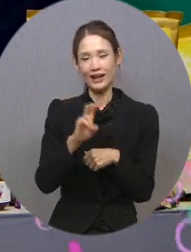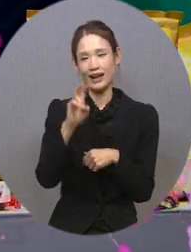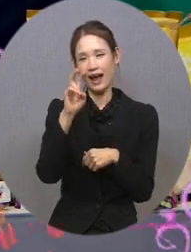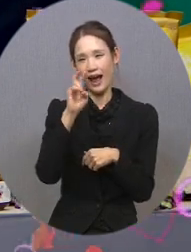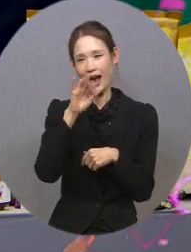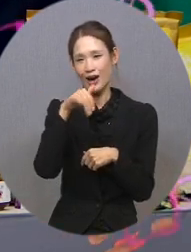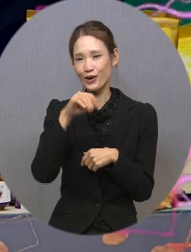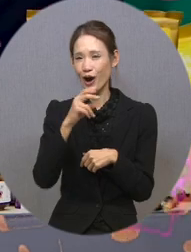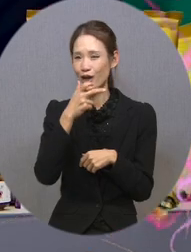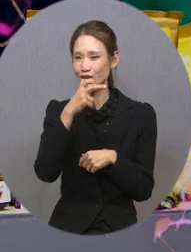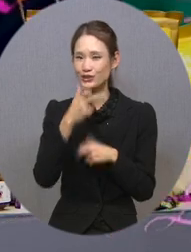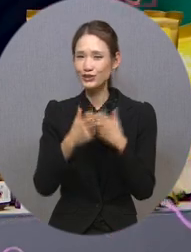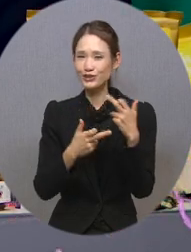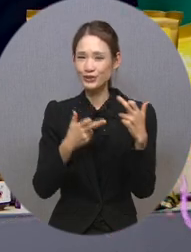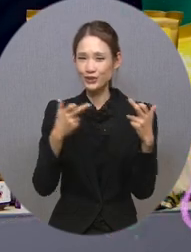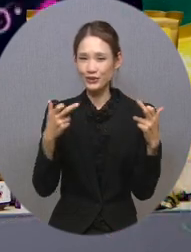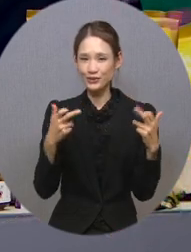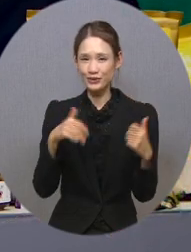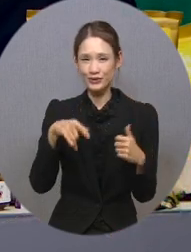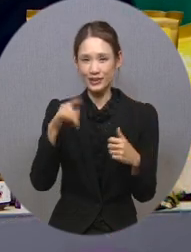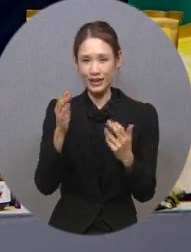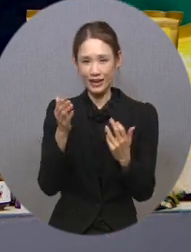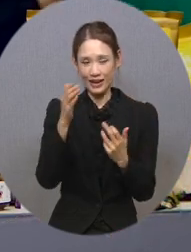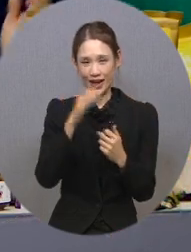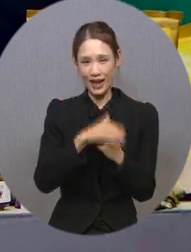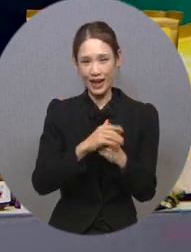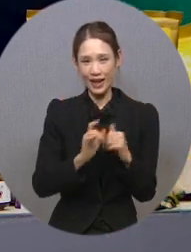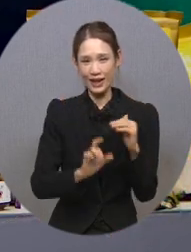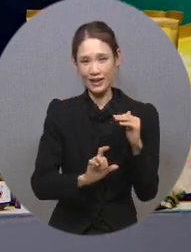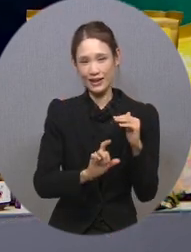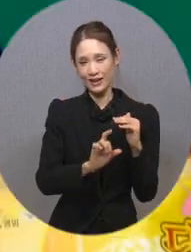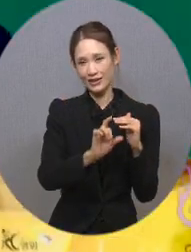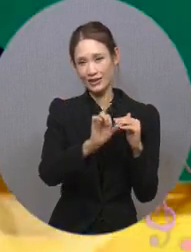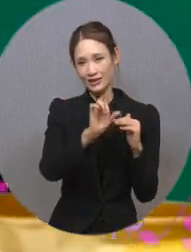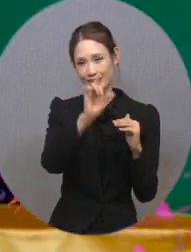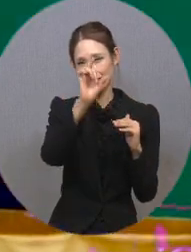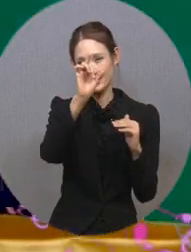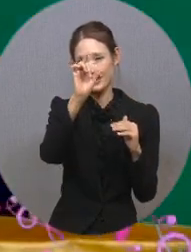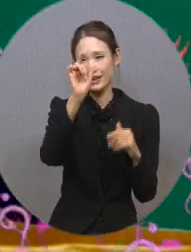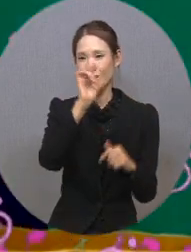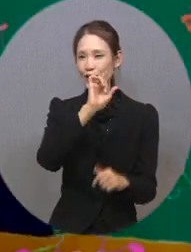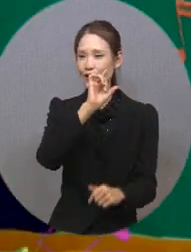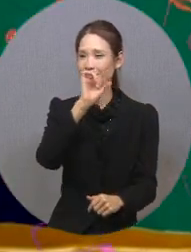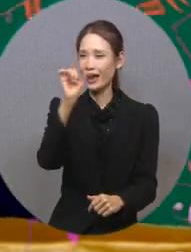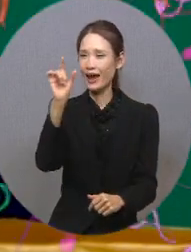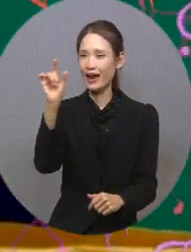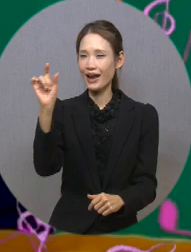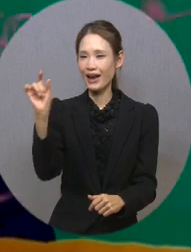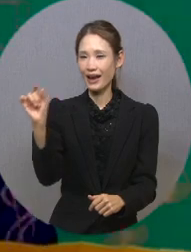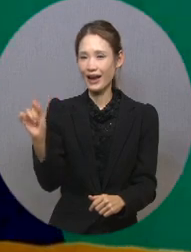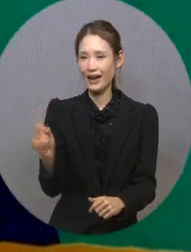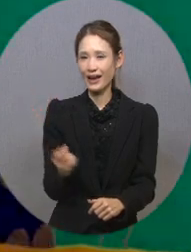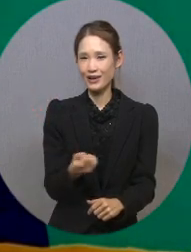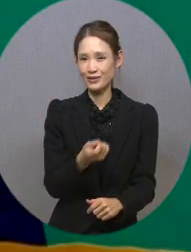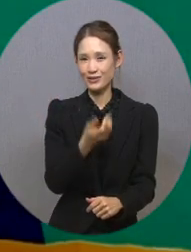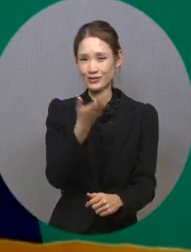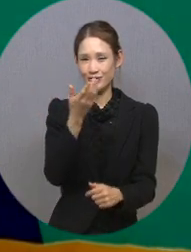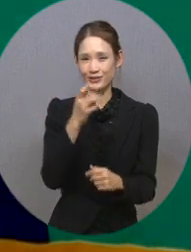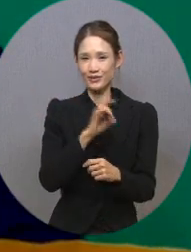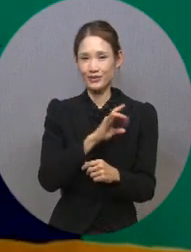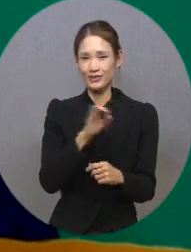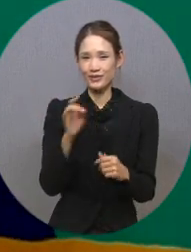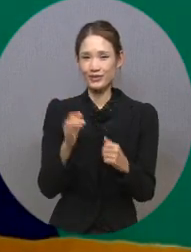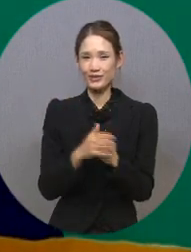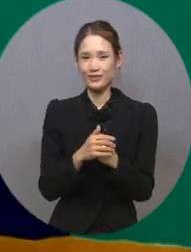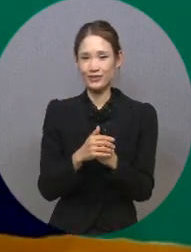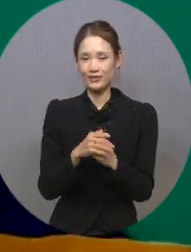월출 일산 천왕봉에 해가 뜨고 달 뜰 때마다